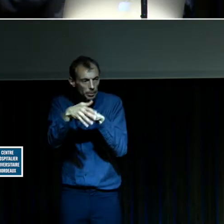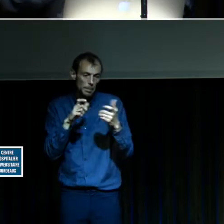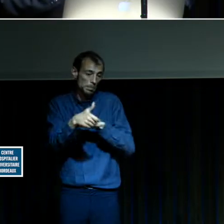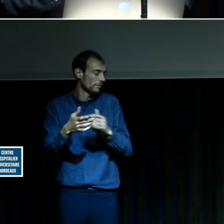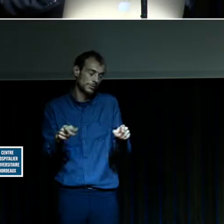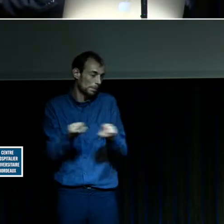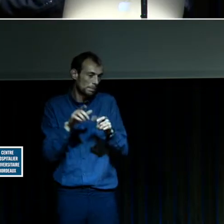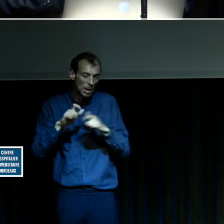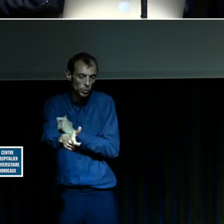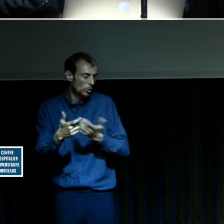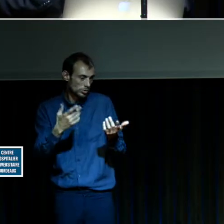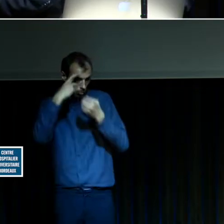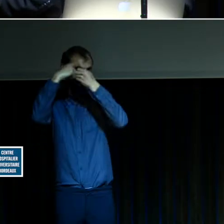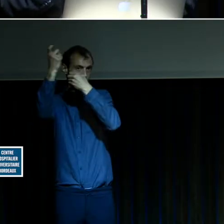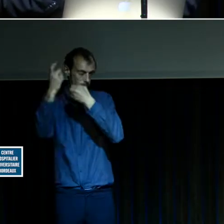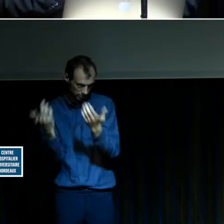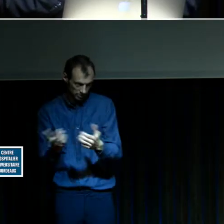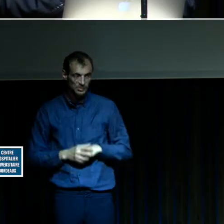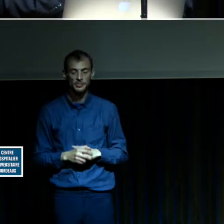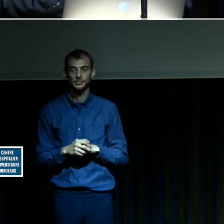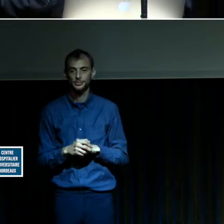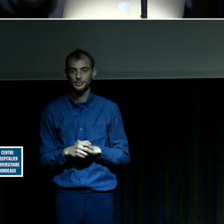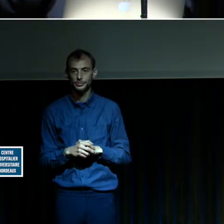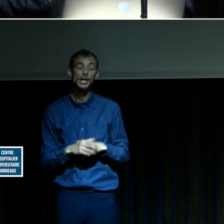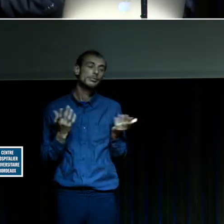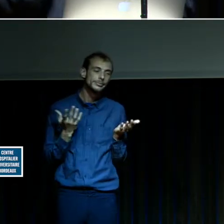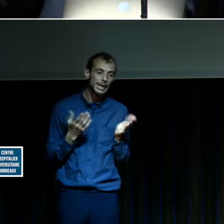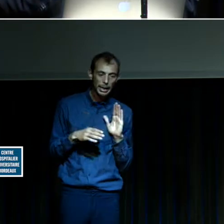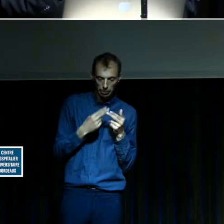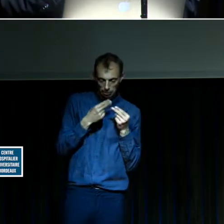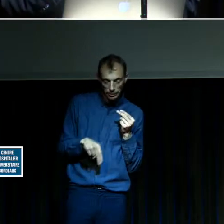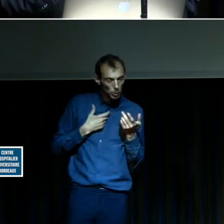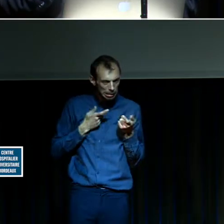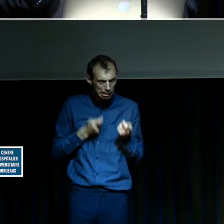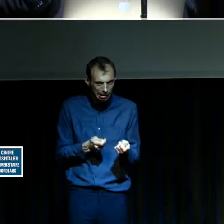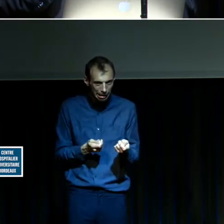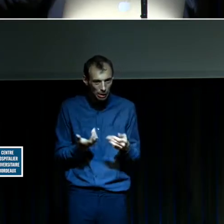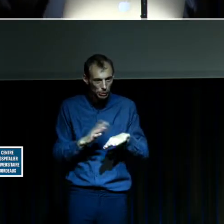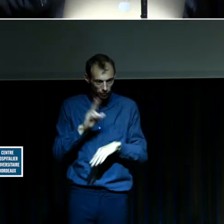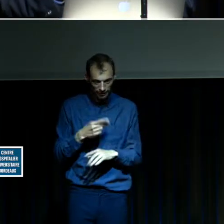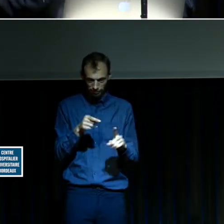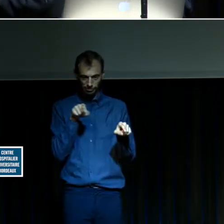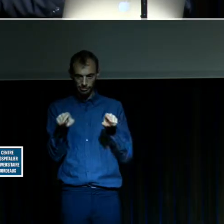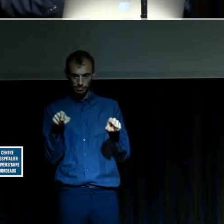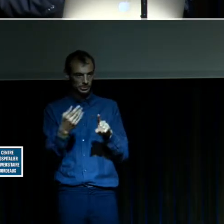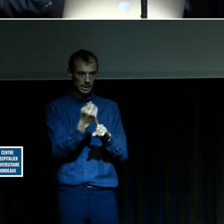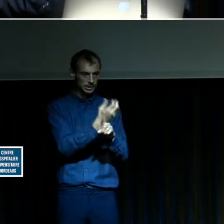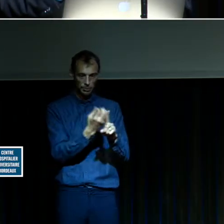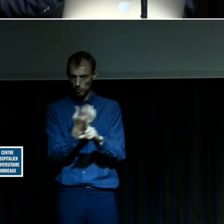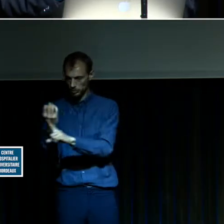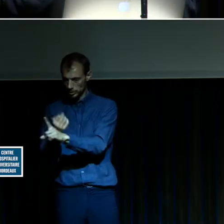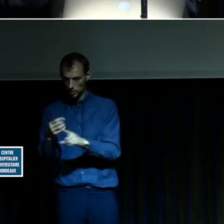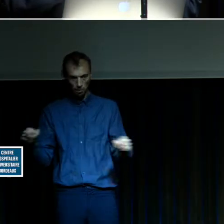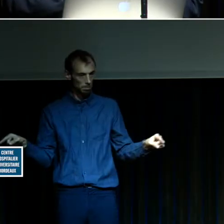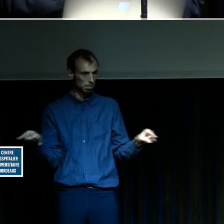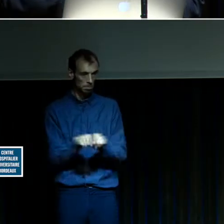j'insiste beaucoup là-dessus au début, c'est pour vous dire que les symptômes sont les mêmes. Et on n'a aucun moyen de déterminer